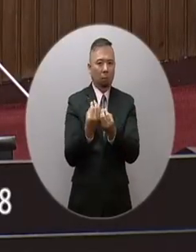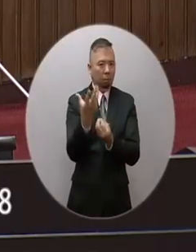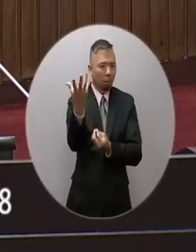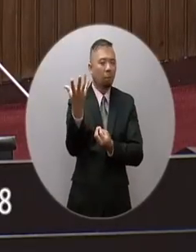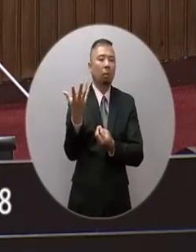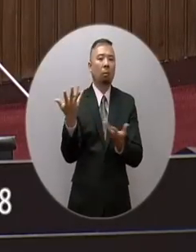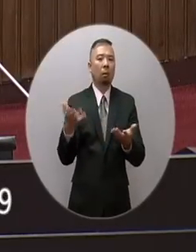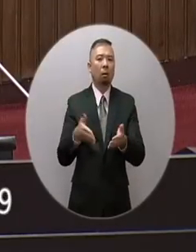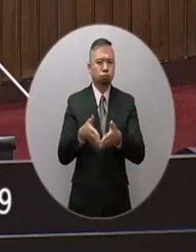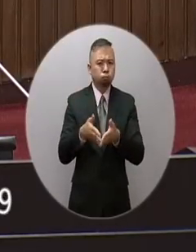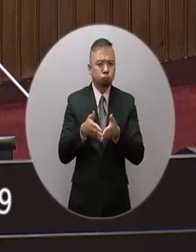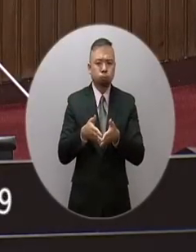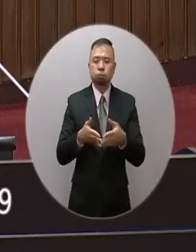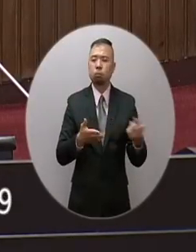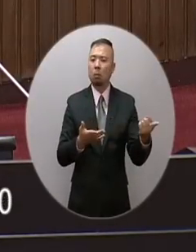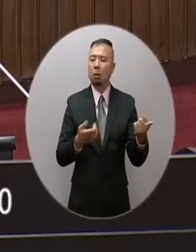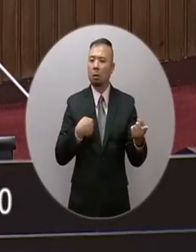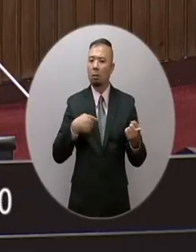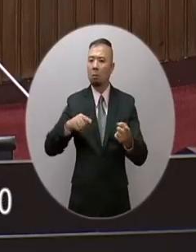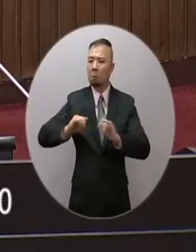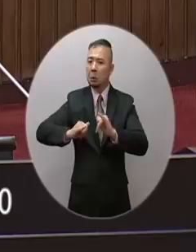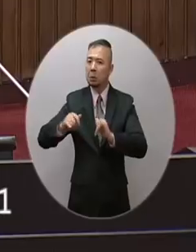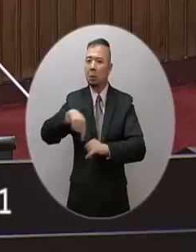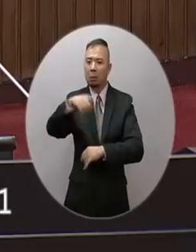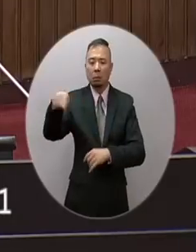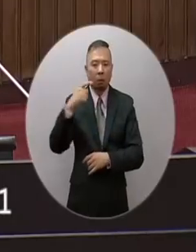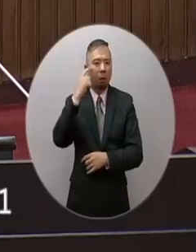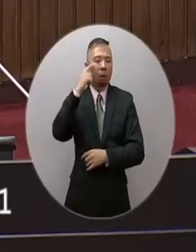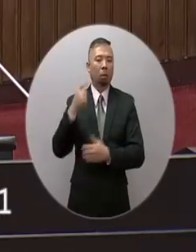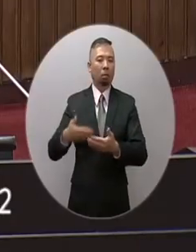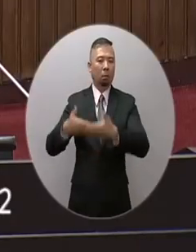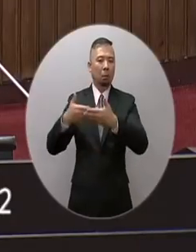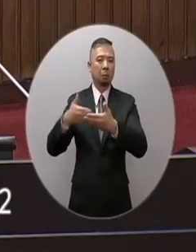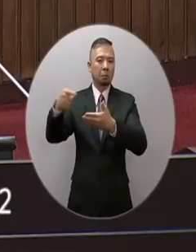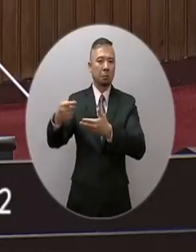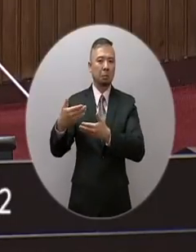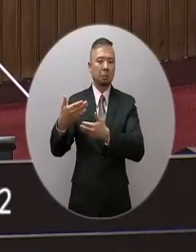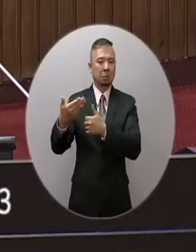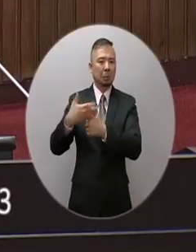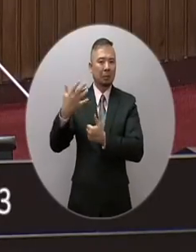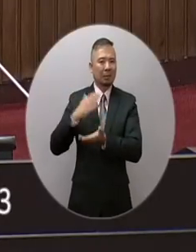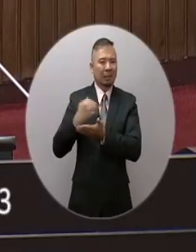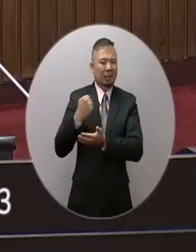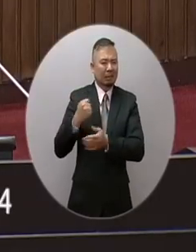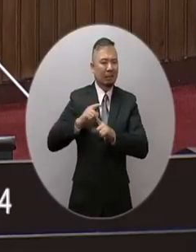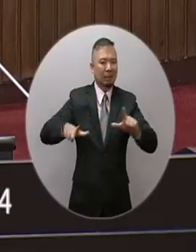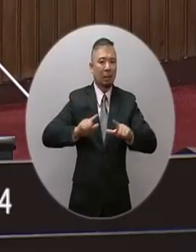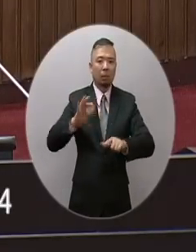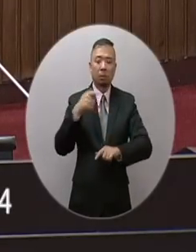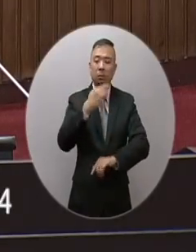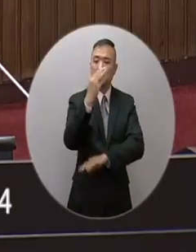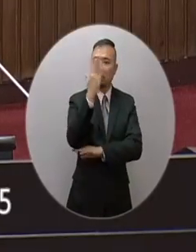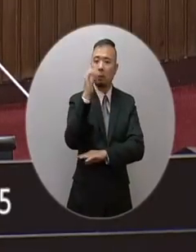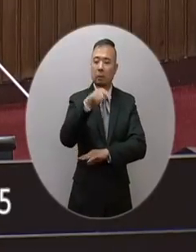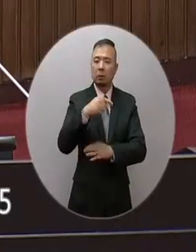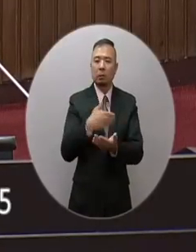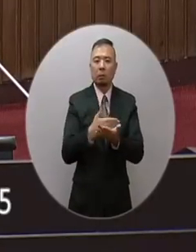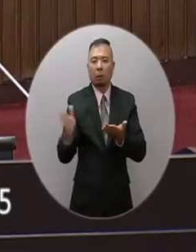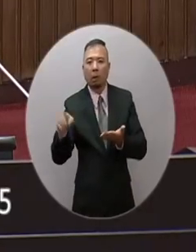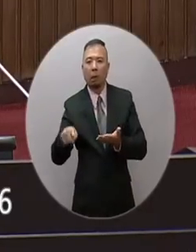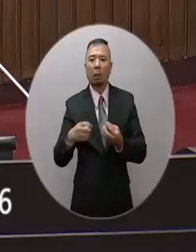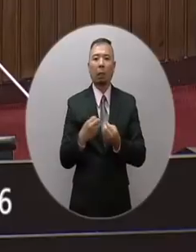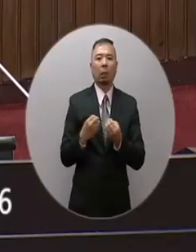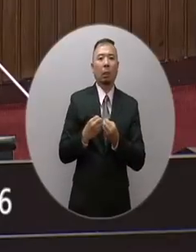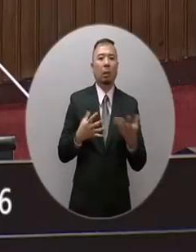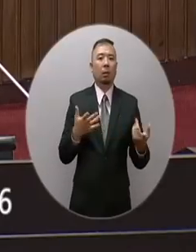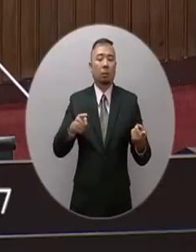到来自大陆日益增强的压力，政府似乎无力回应。生活上，面对个